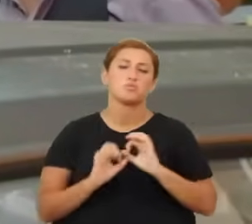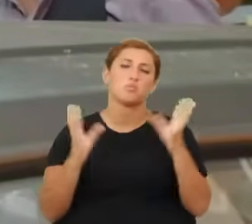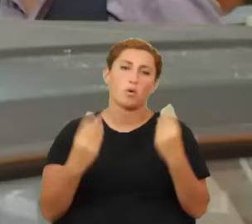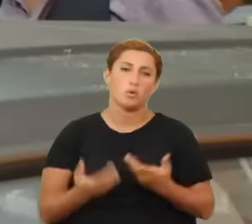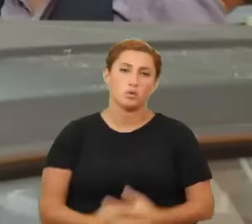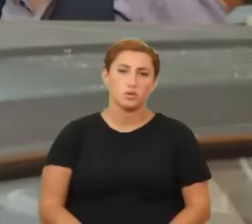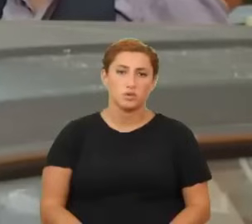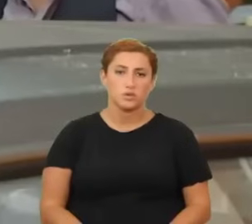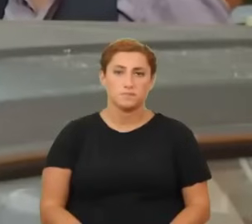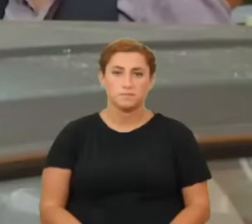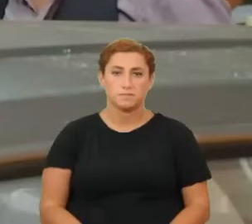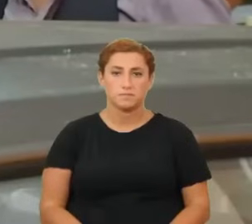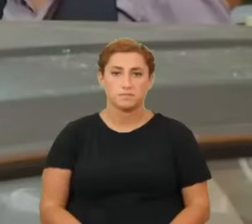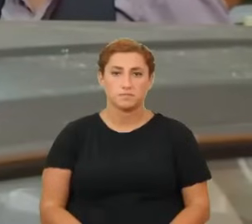gibi olur.